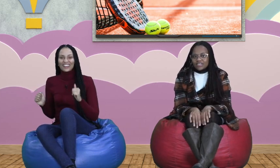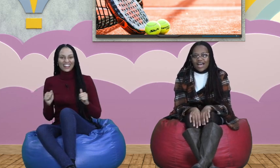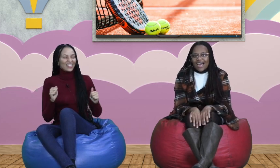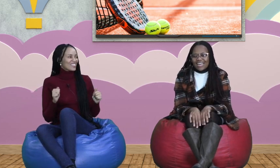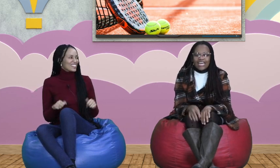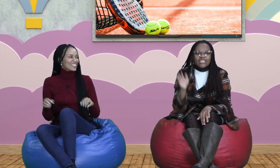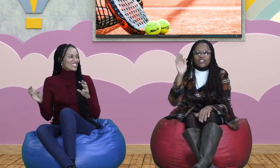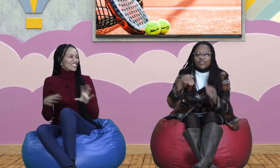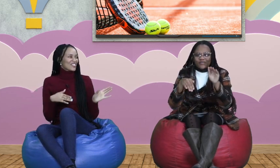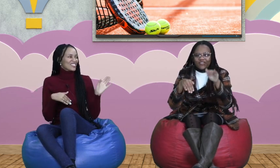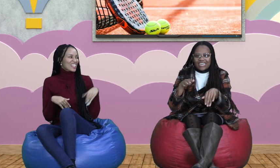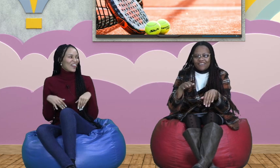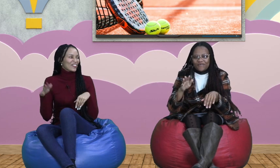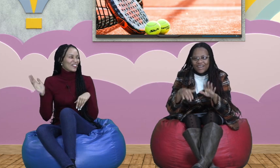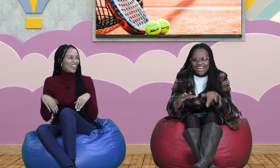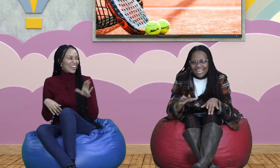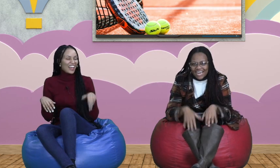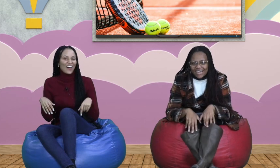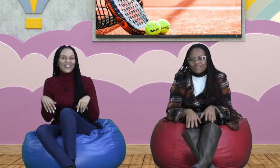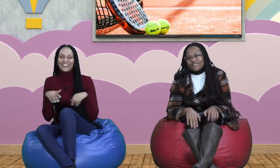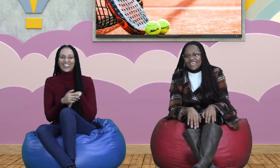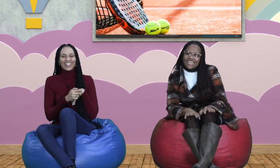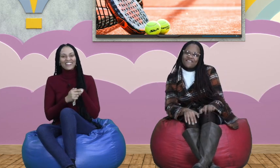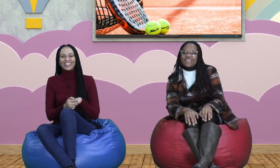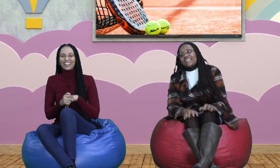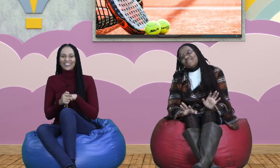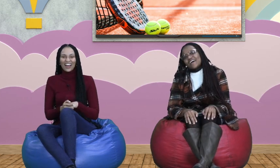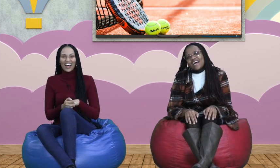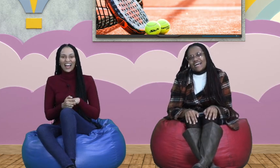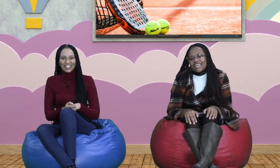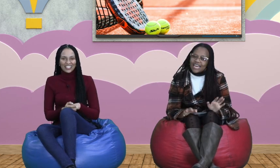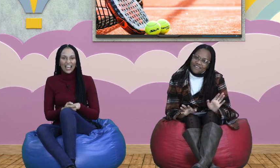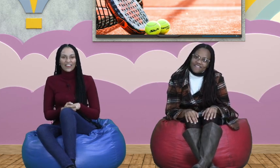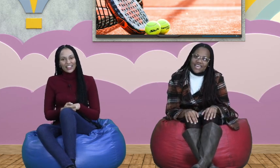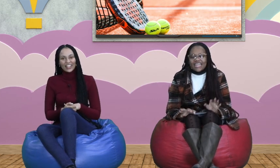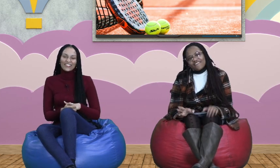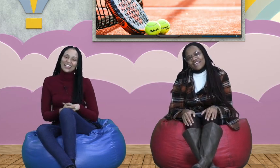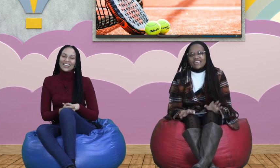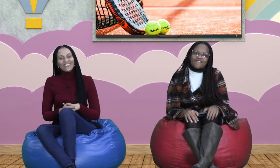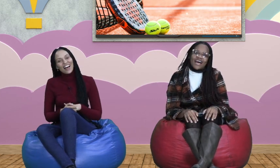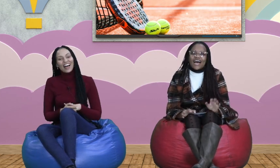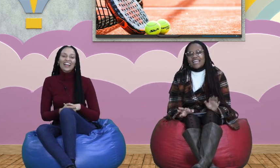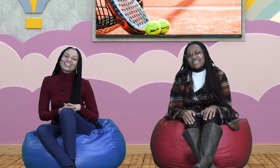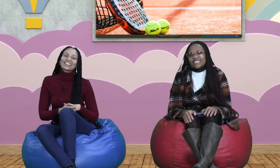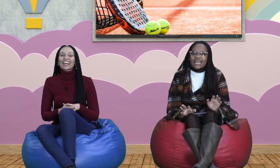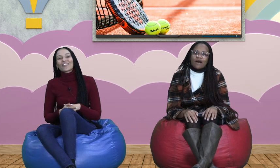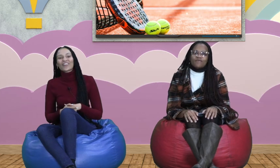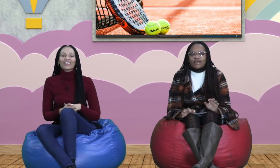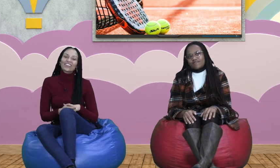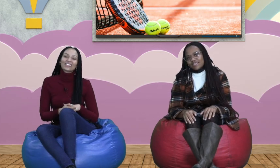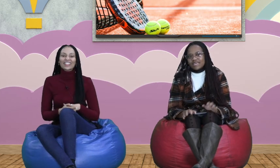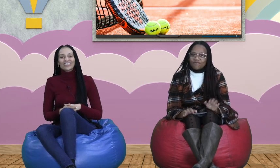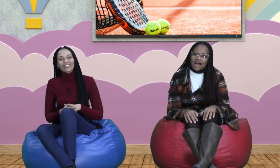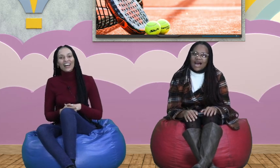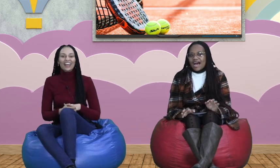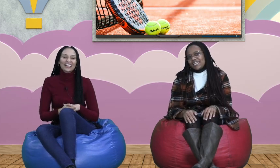van Charlie. Tjoef, tjoef, vallei af. Wili Wali. Wili Wali, die appel